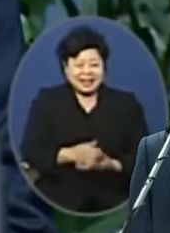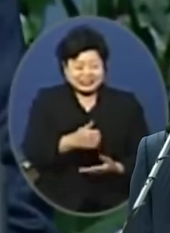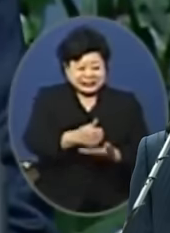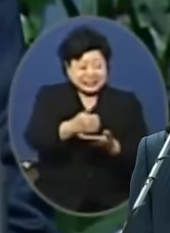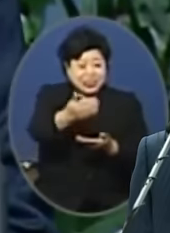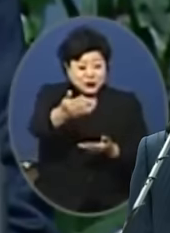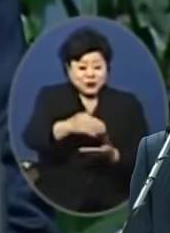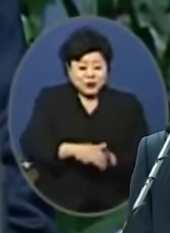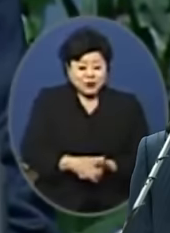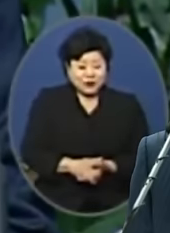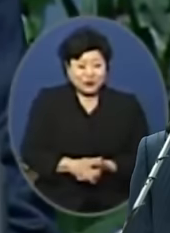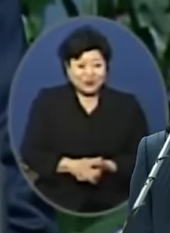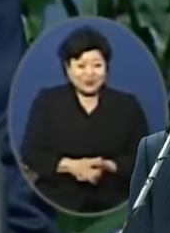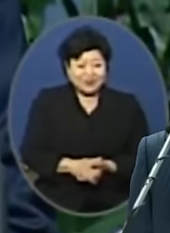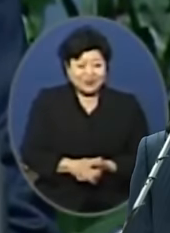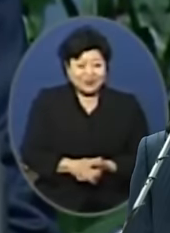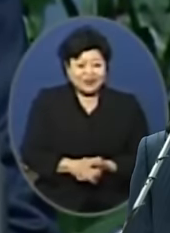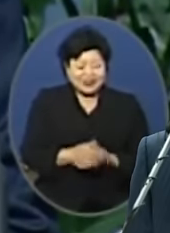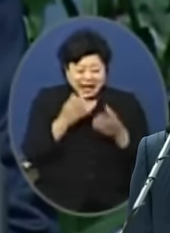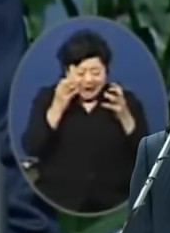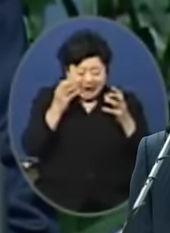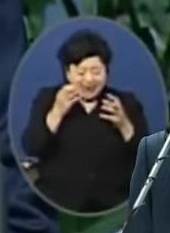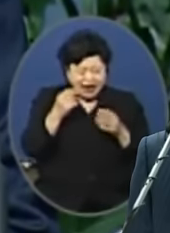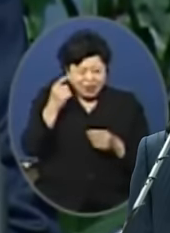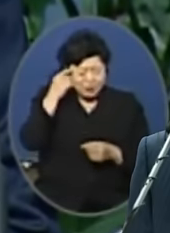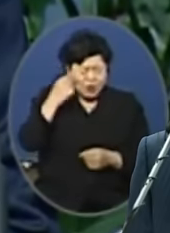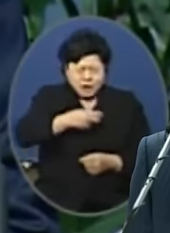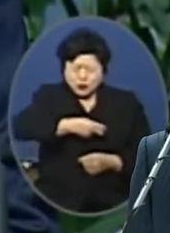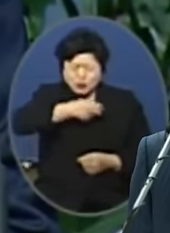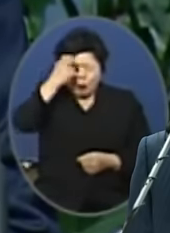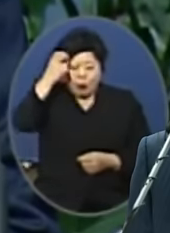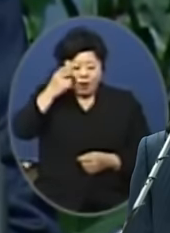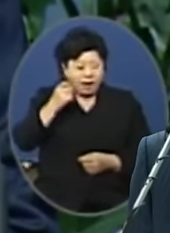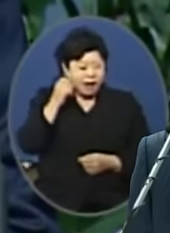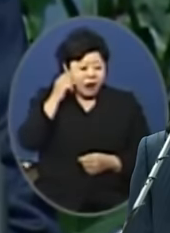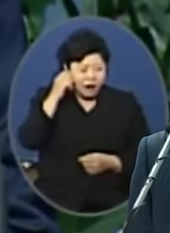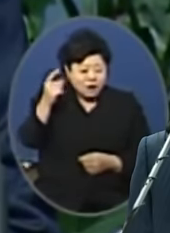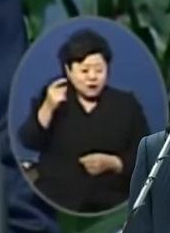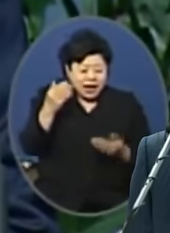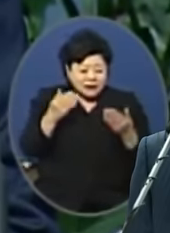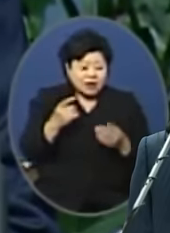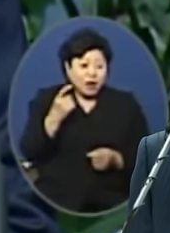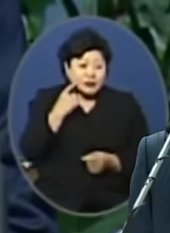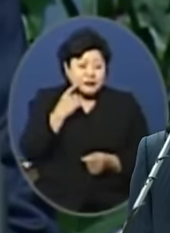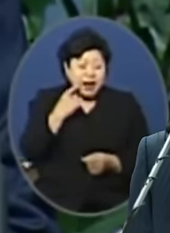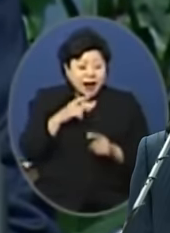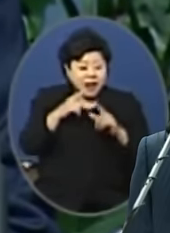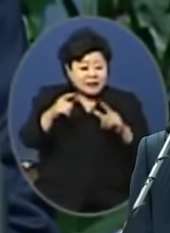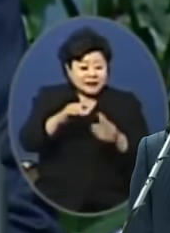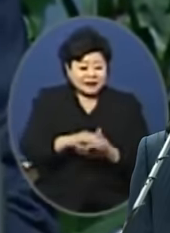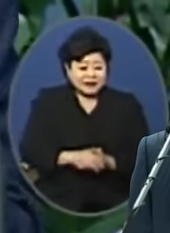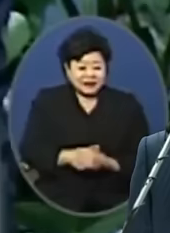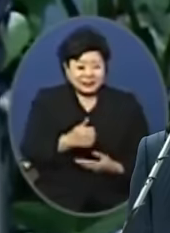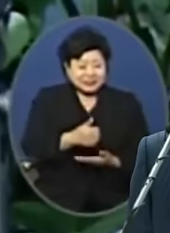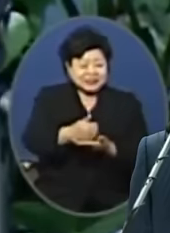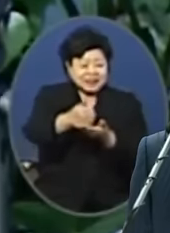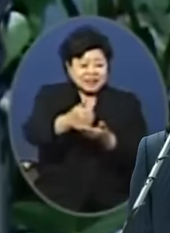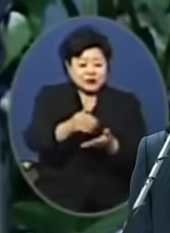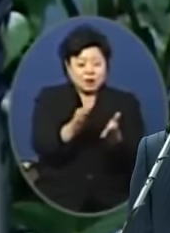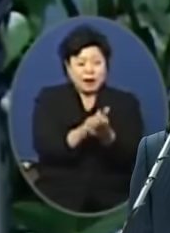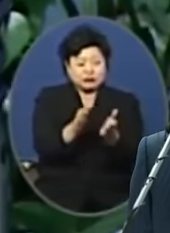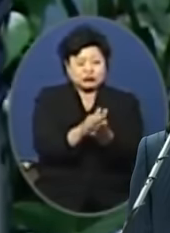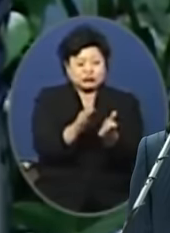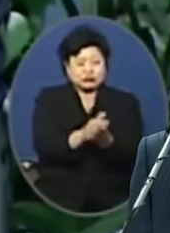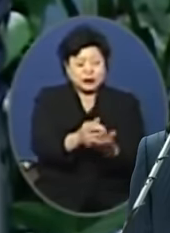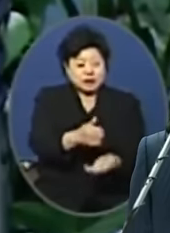칭찬을 해주었습니다. 그들에게 이 아이들은 지능검사 결과 매우 우수한 학생들이라고 칭찬을 해주고 많은 사람 앞에서